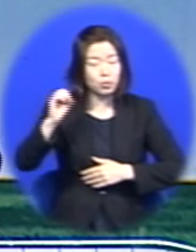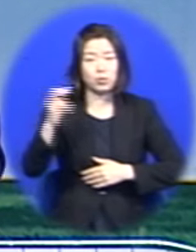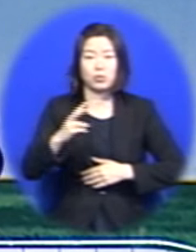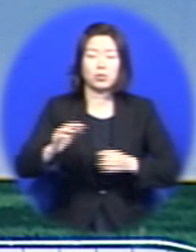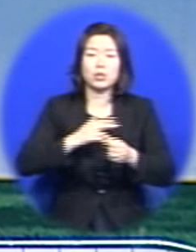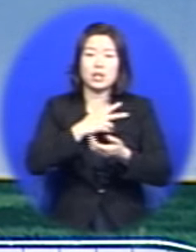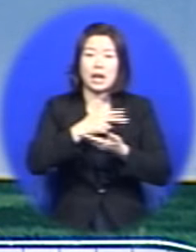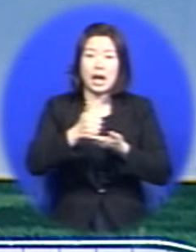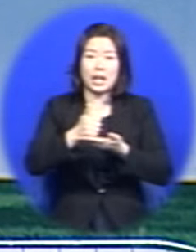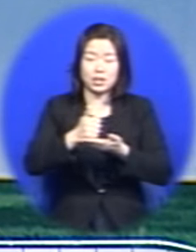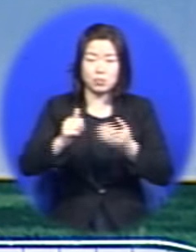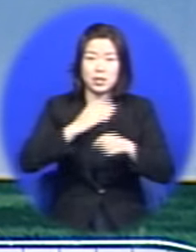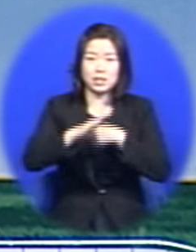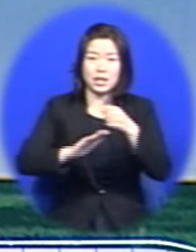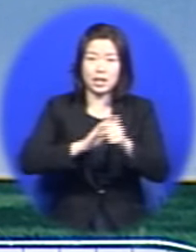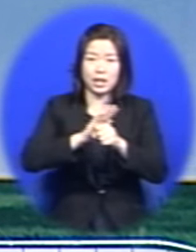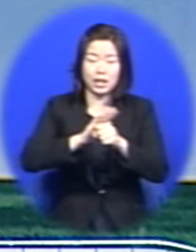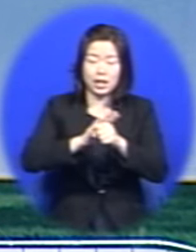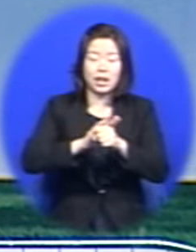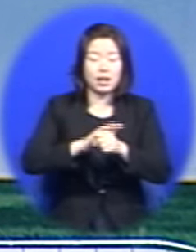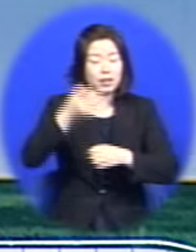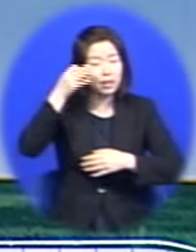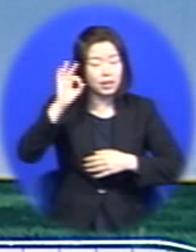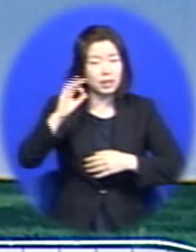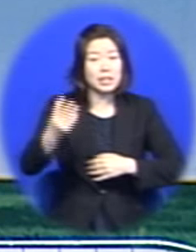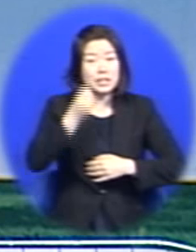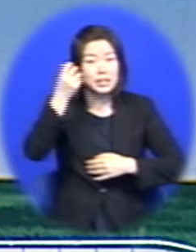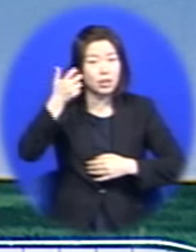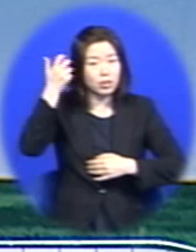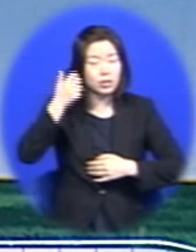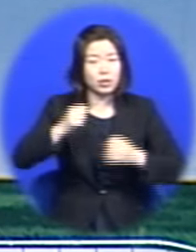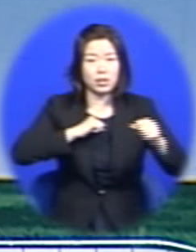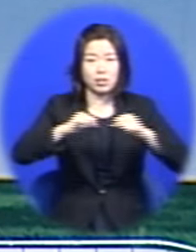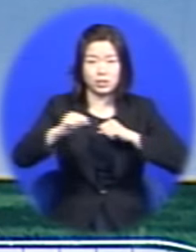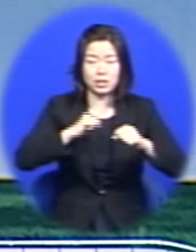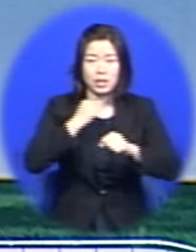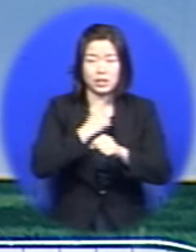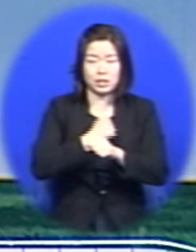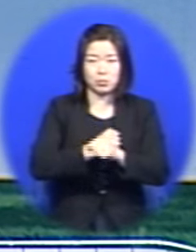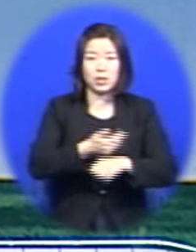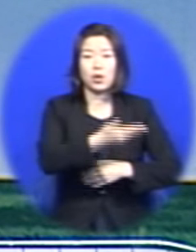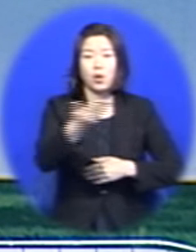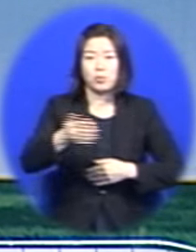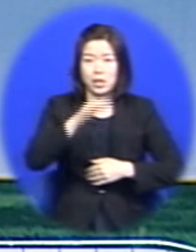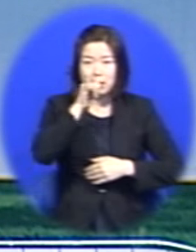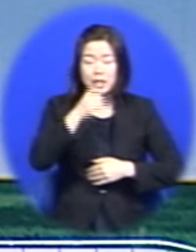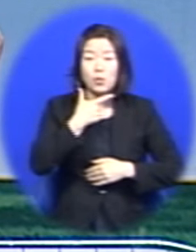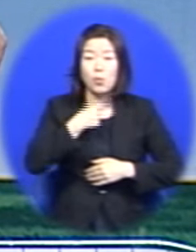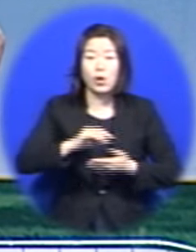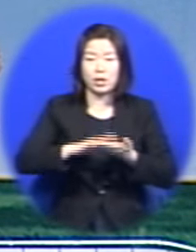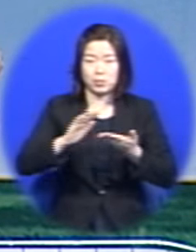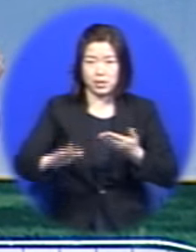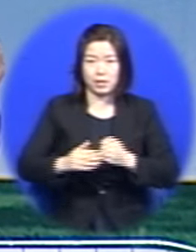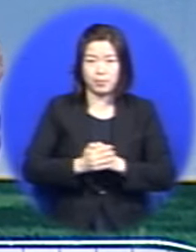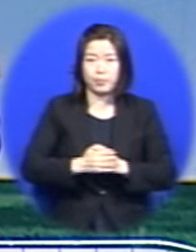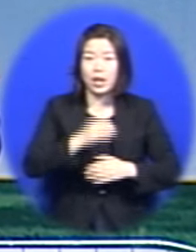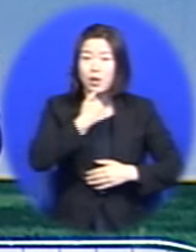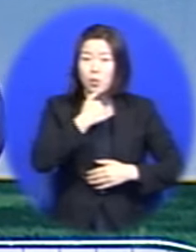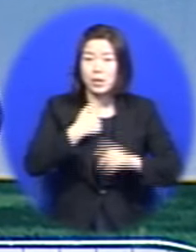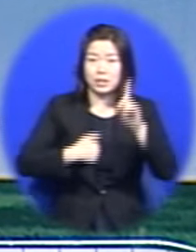사랑도 경험하는 성령의 역사하심이 여러분에게 있기를 원합니다. 로마서